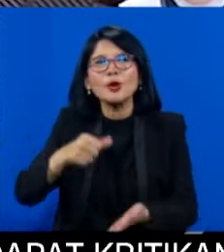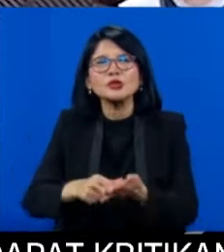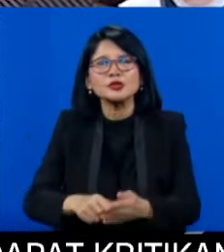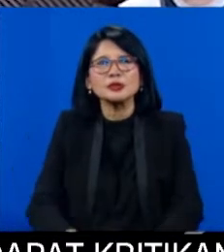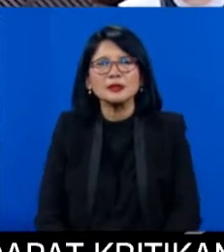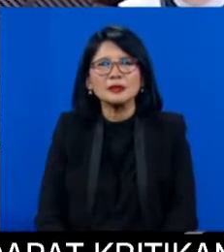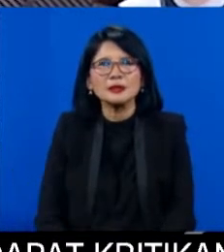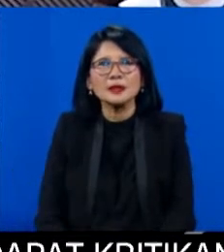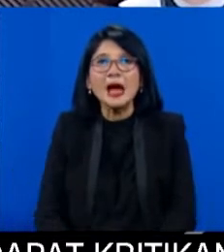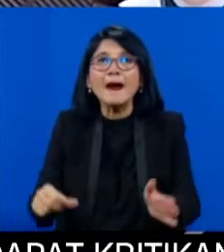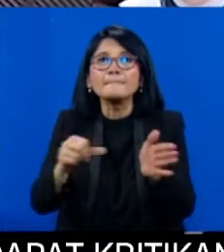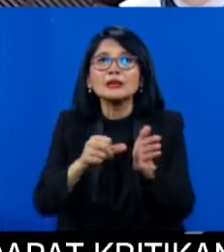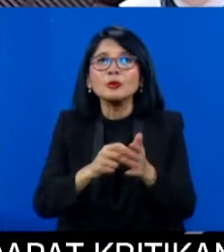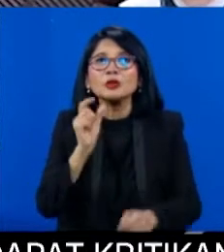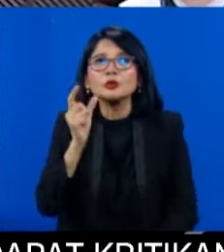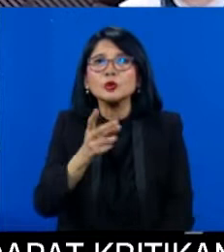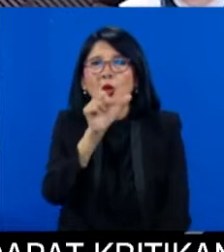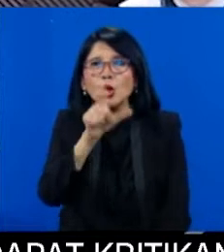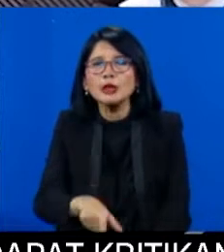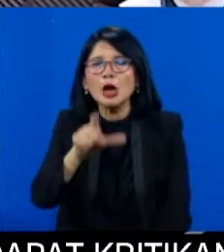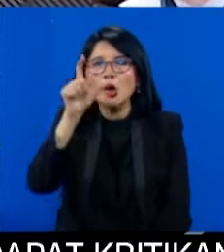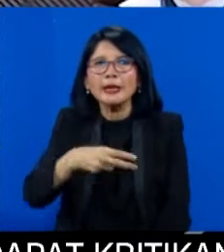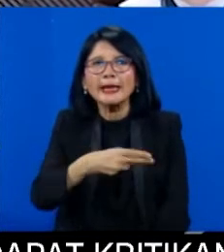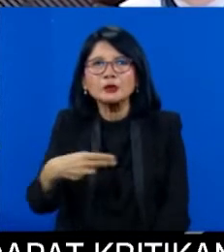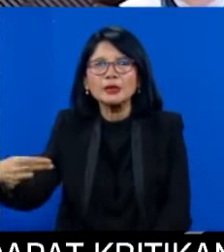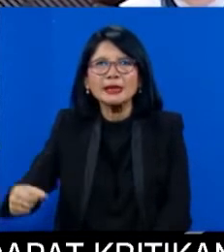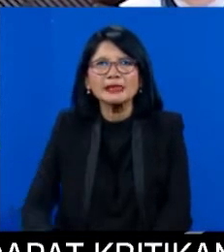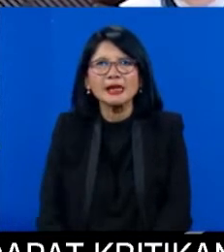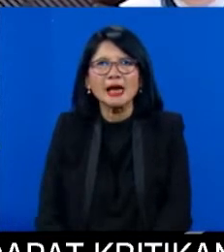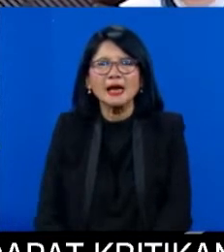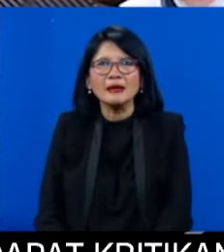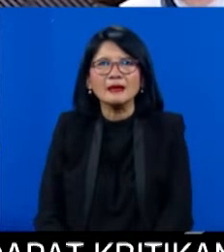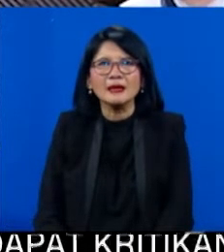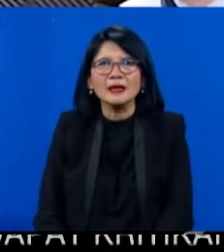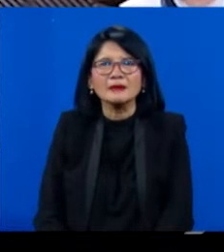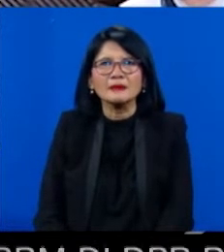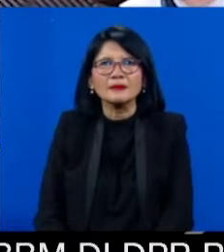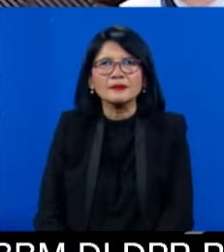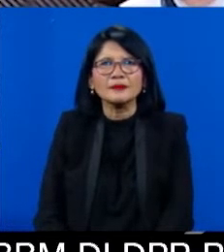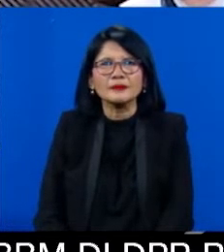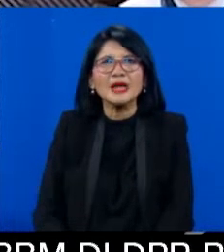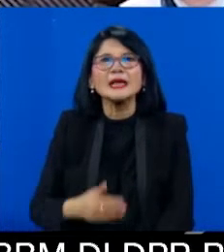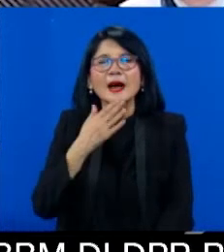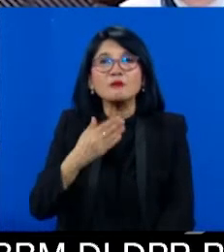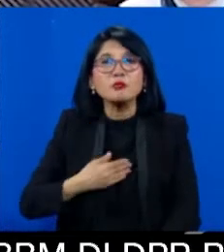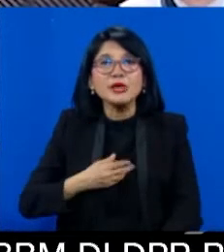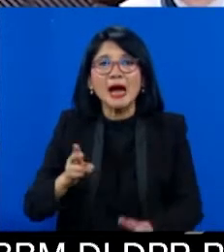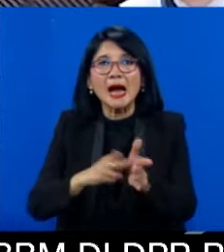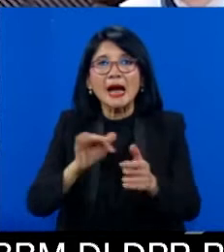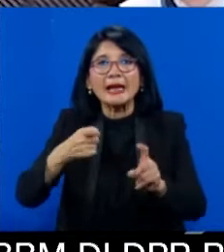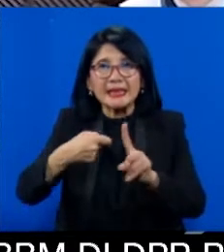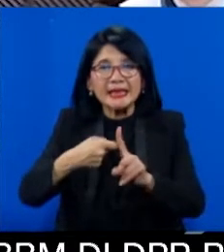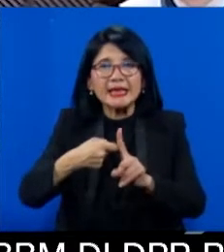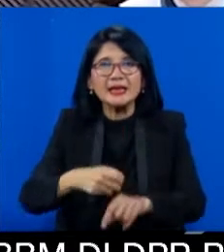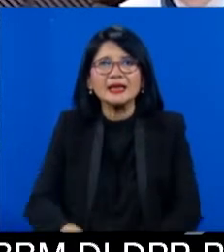ini diberikan kepada warga negara Indonesia yang dibuktikan dengan kepemilikan NIK. Itu sudah pasti. Kemudian